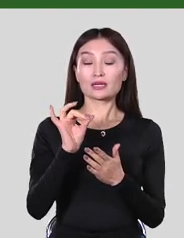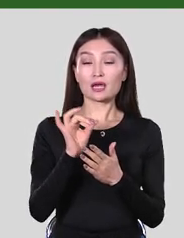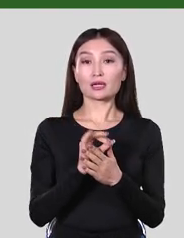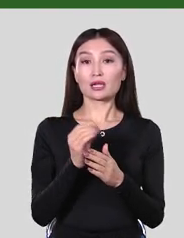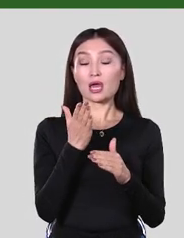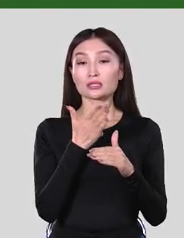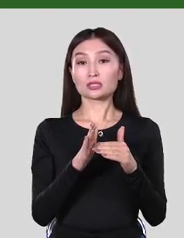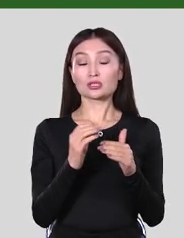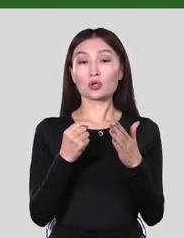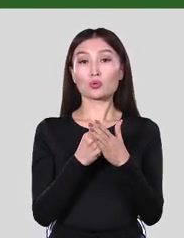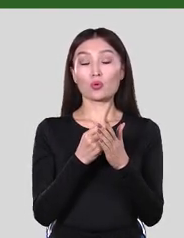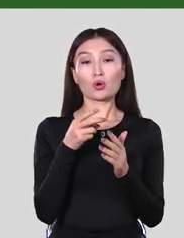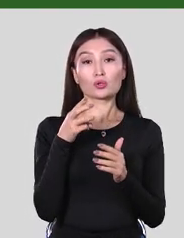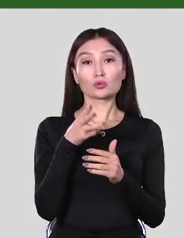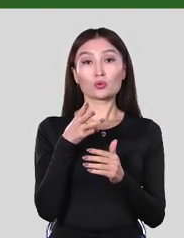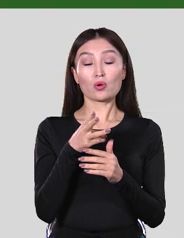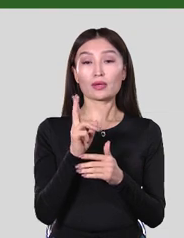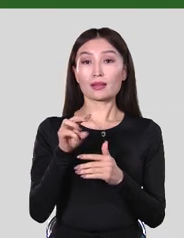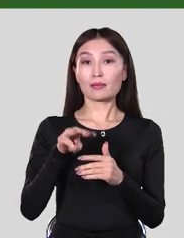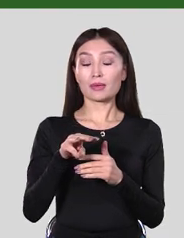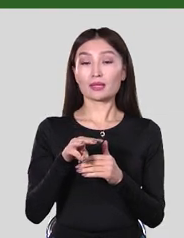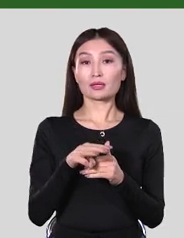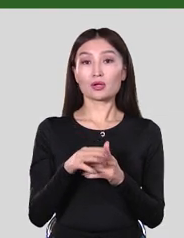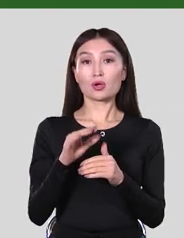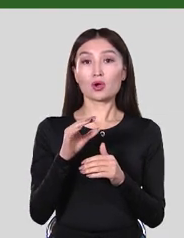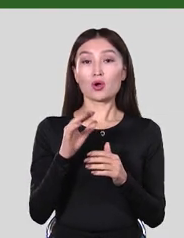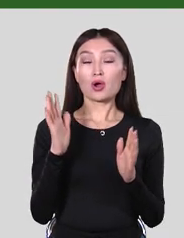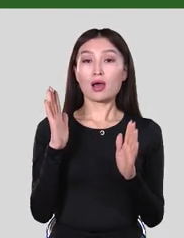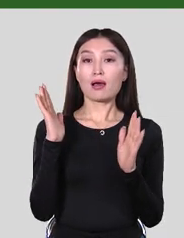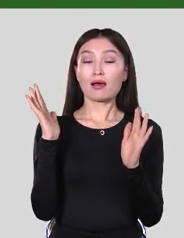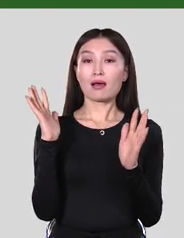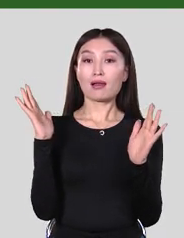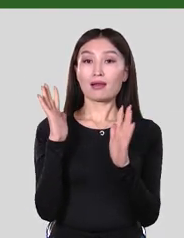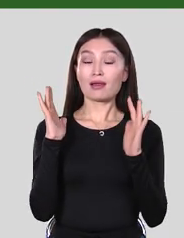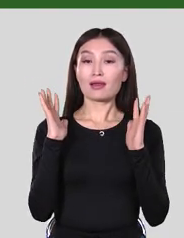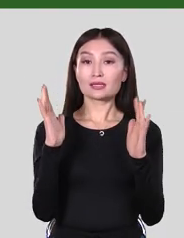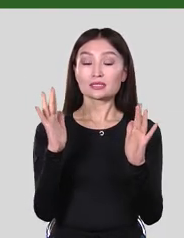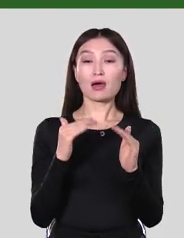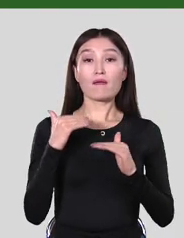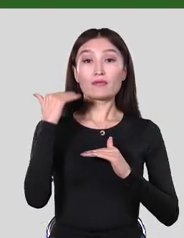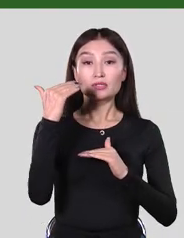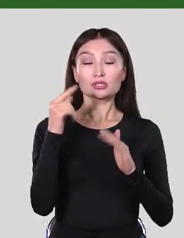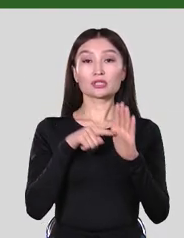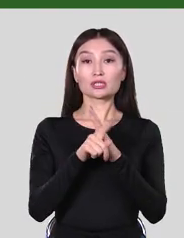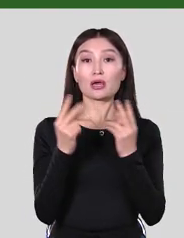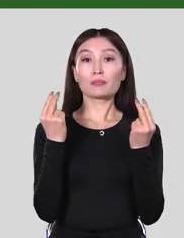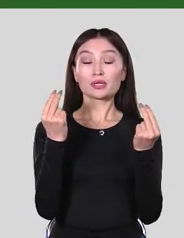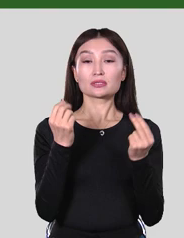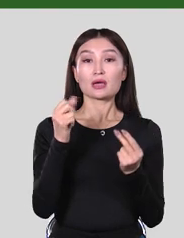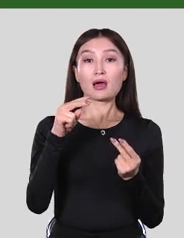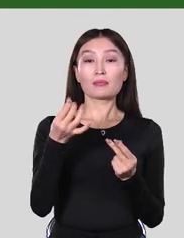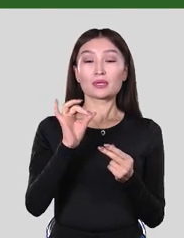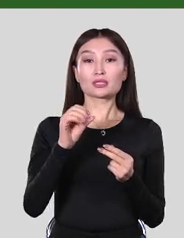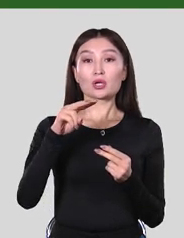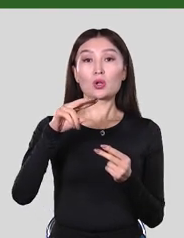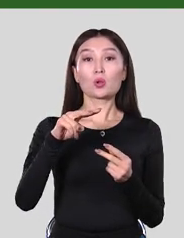до высоты около 3 километров простираются горные леса. Выше начинаются прекрасные альпийские